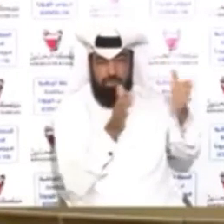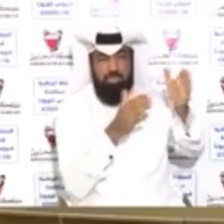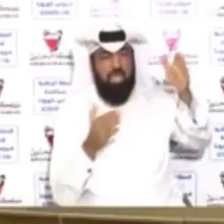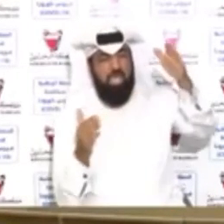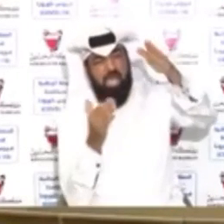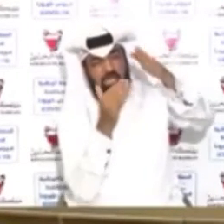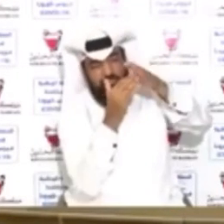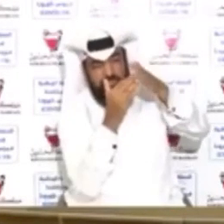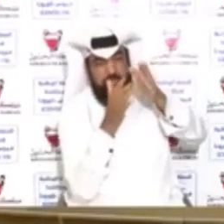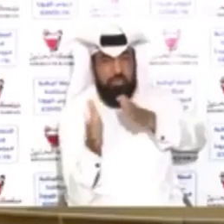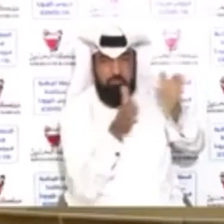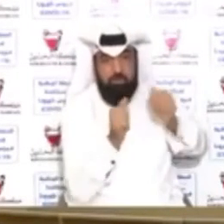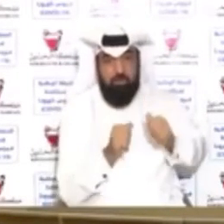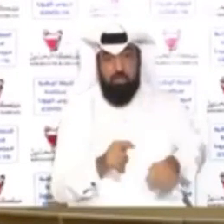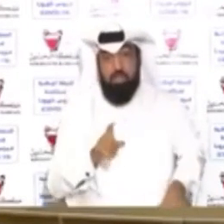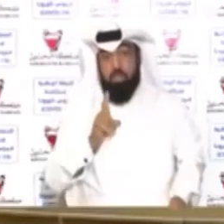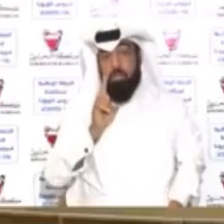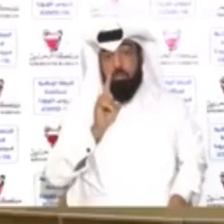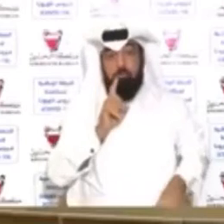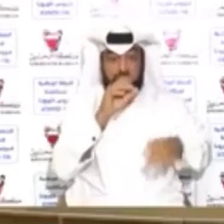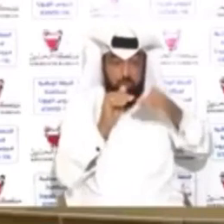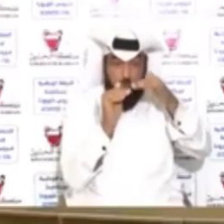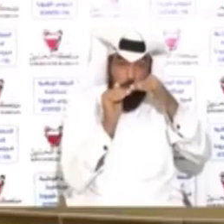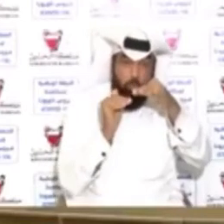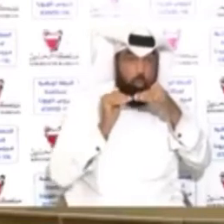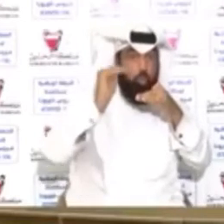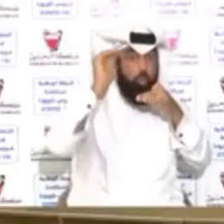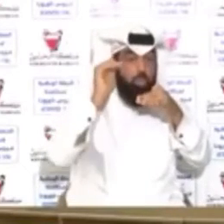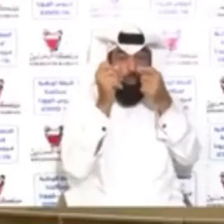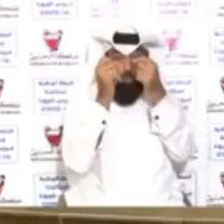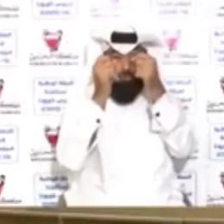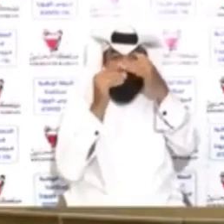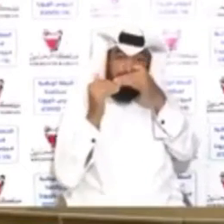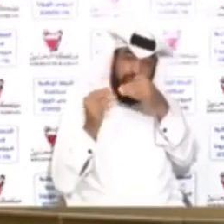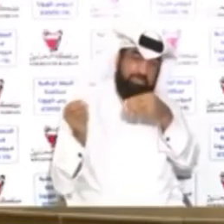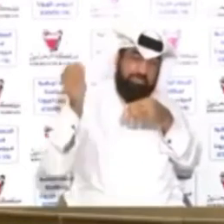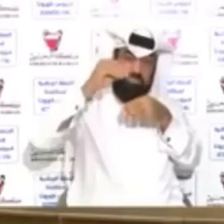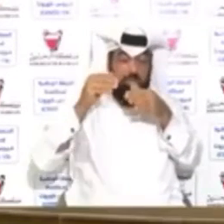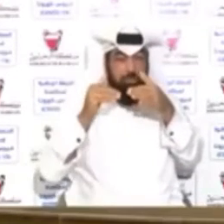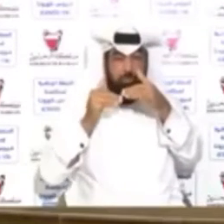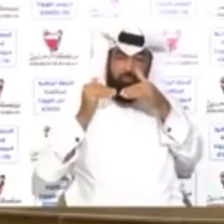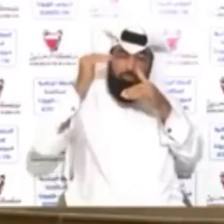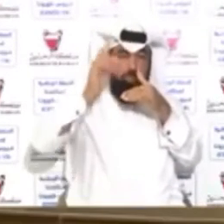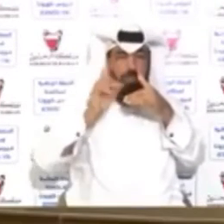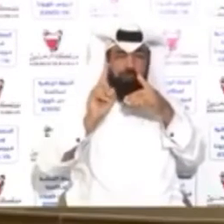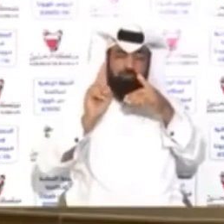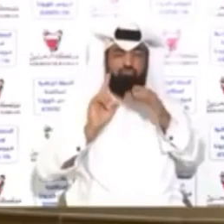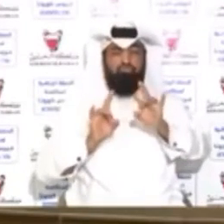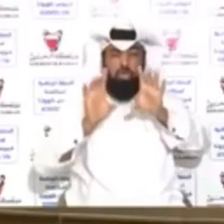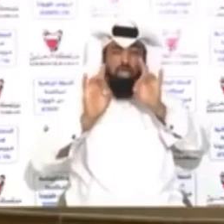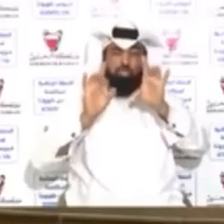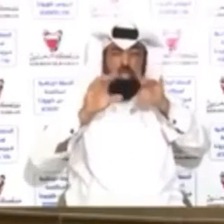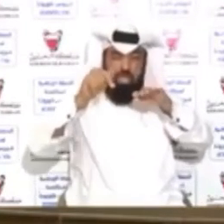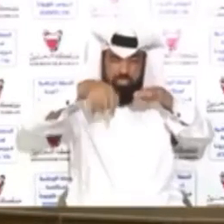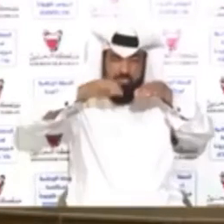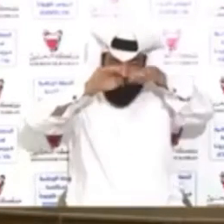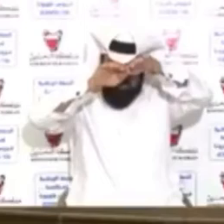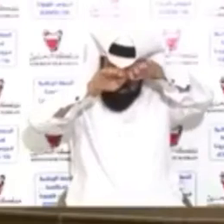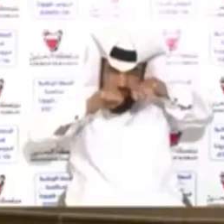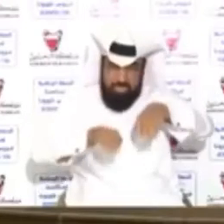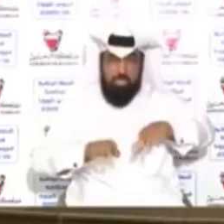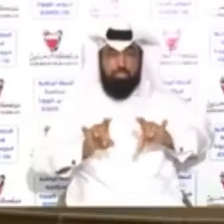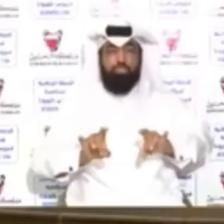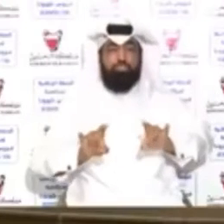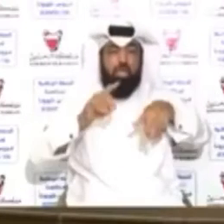حد من عدم الارتفاع أو التوازن في خط معين، وبإذن الله إن شاء الله بيكون في هناك تراجع هذه الأعداد